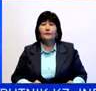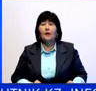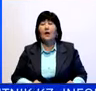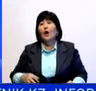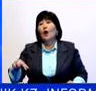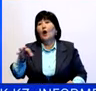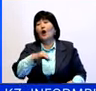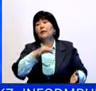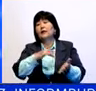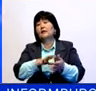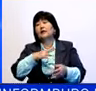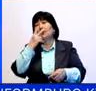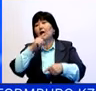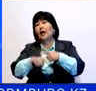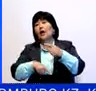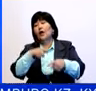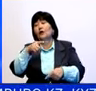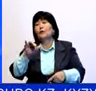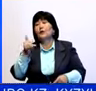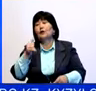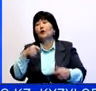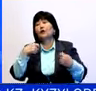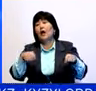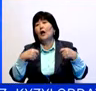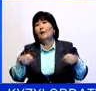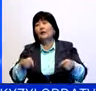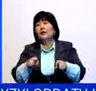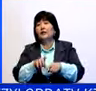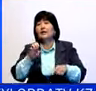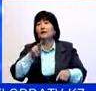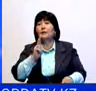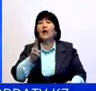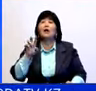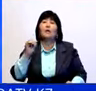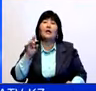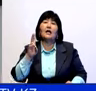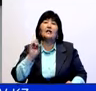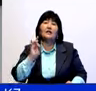В областном центре прошла традиционная по субботам продовольственная ярмарка СПК «Байконер».